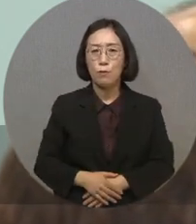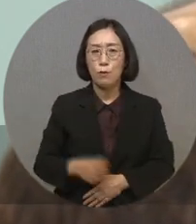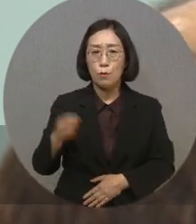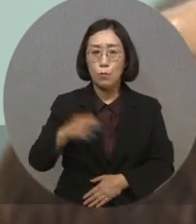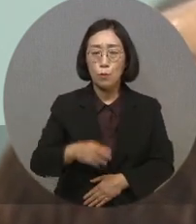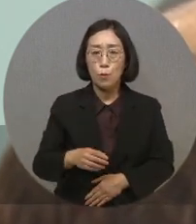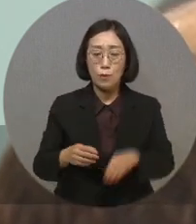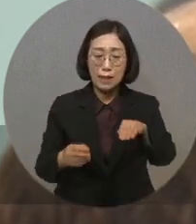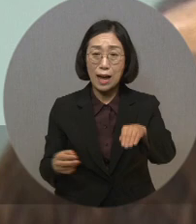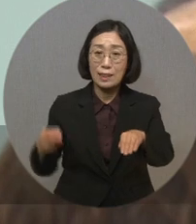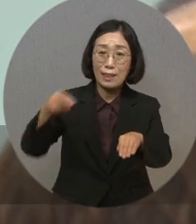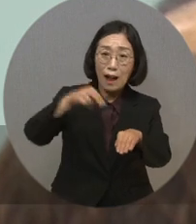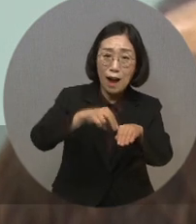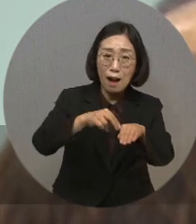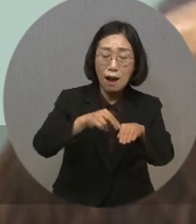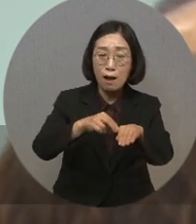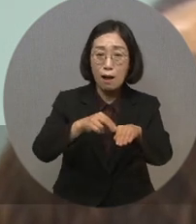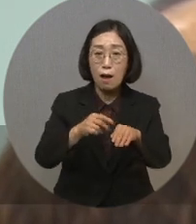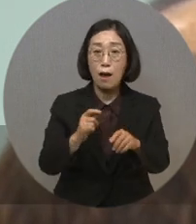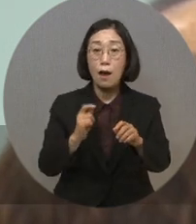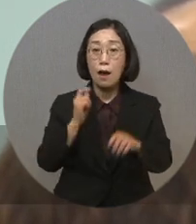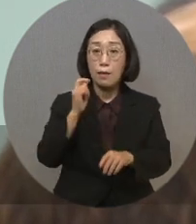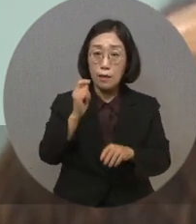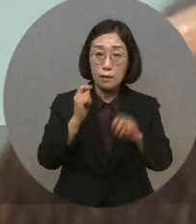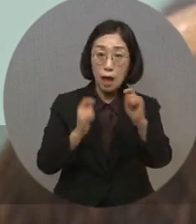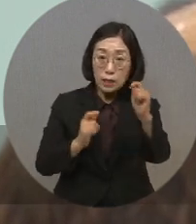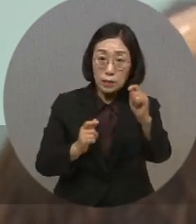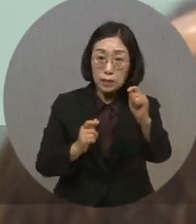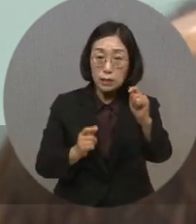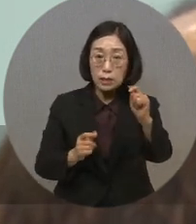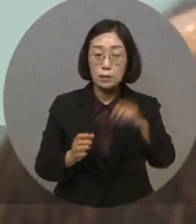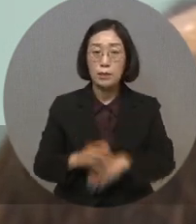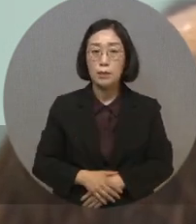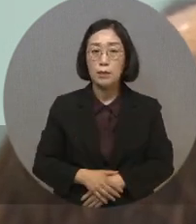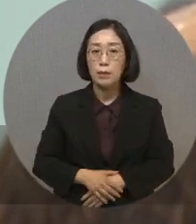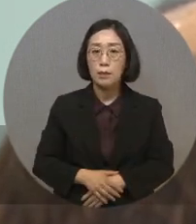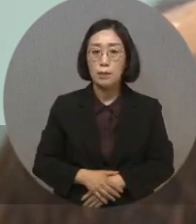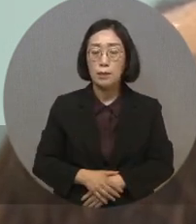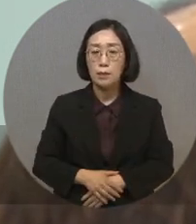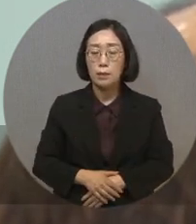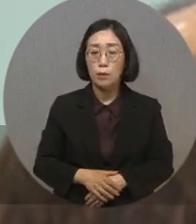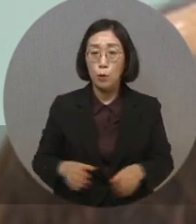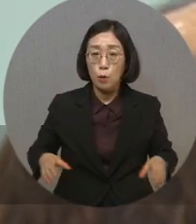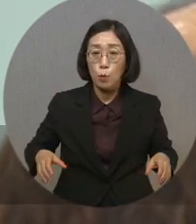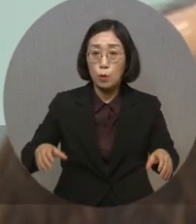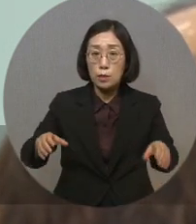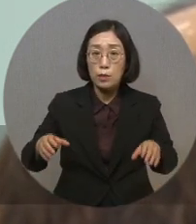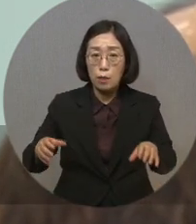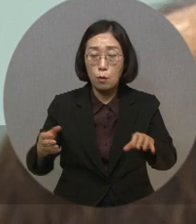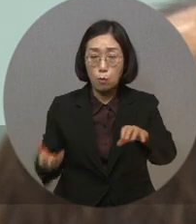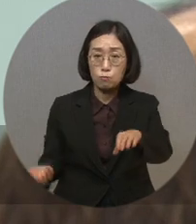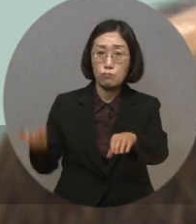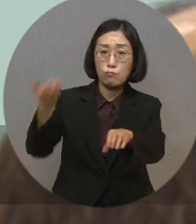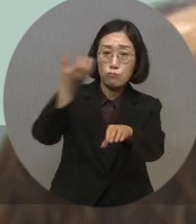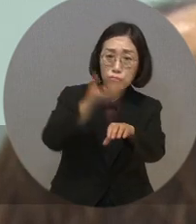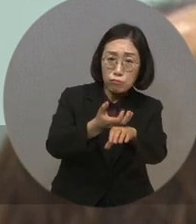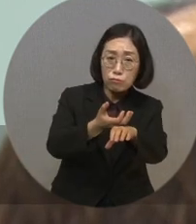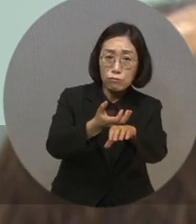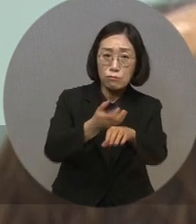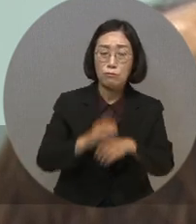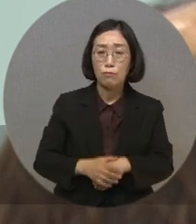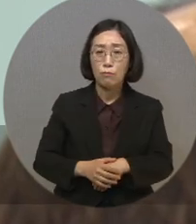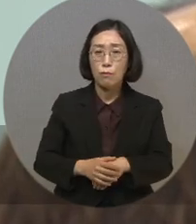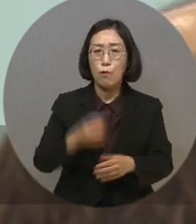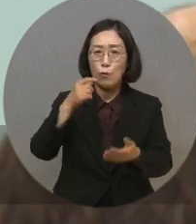차 타려고 해도 택시도요 이거 저 휠체어 이거 갖고